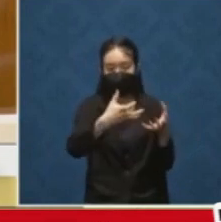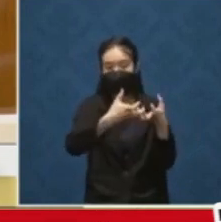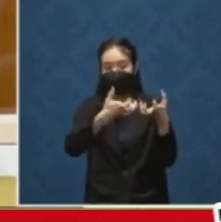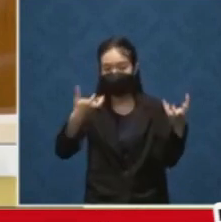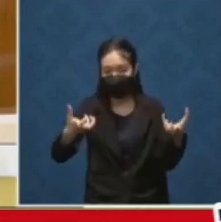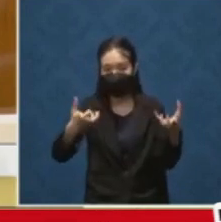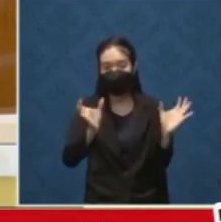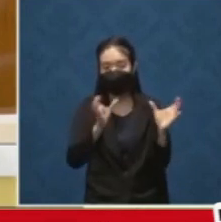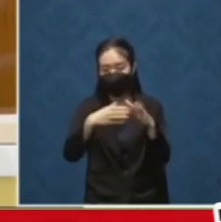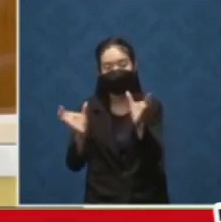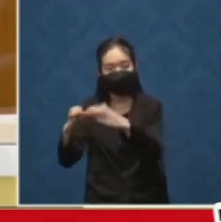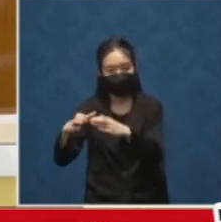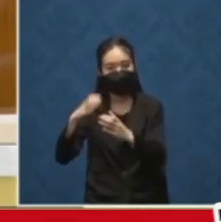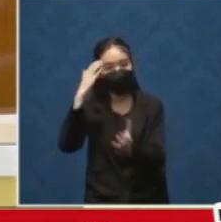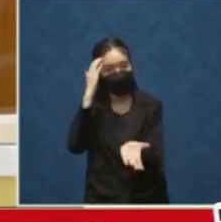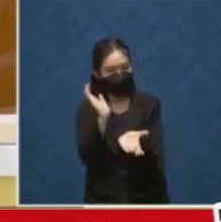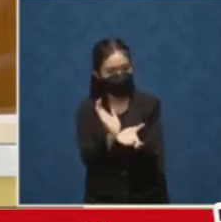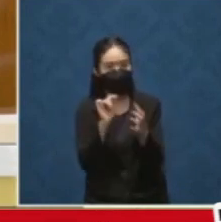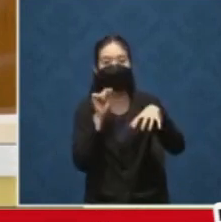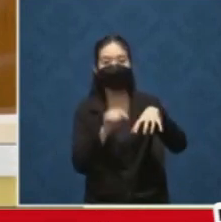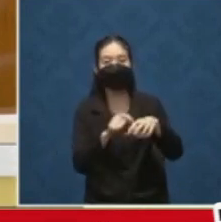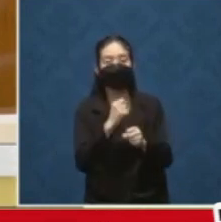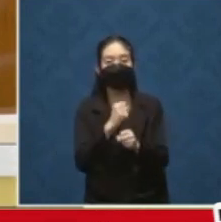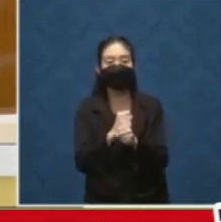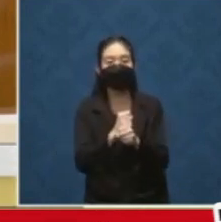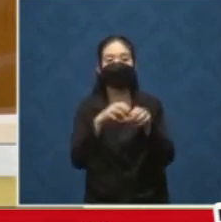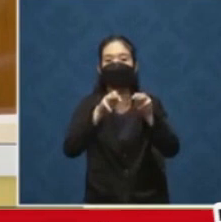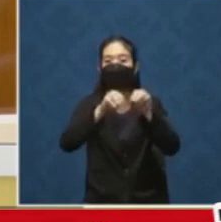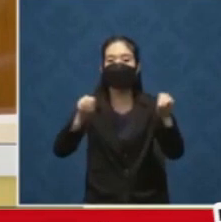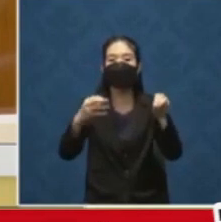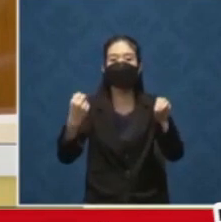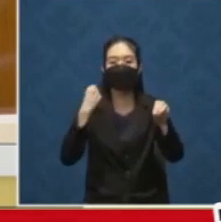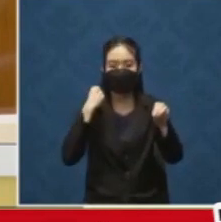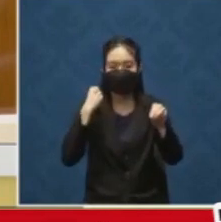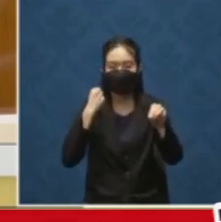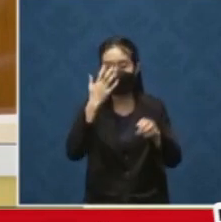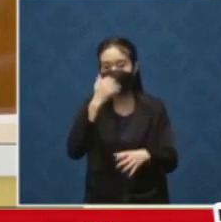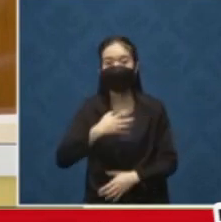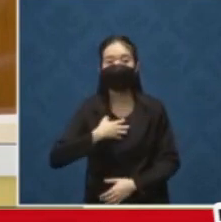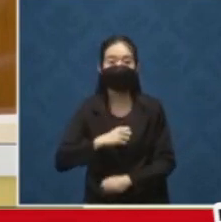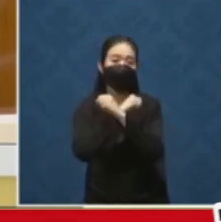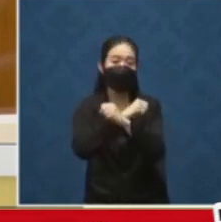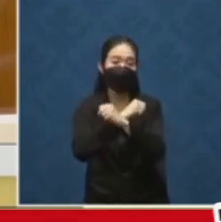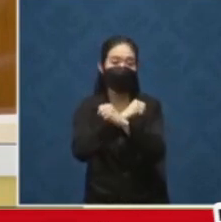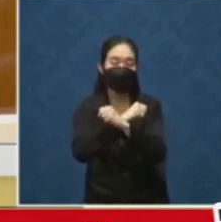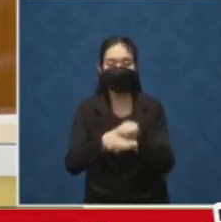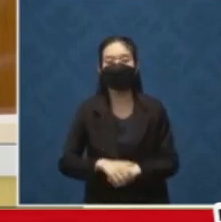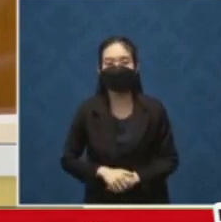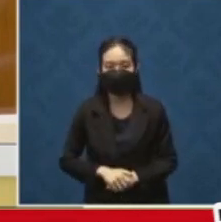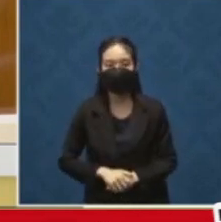มารการณ์ๆ แตคคดว่าตกที่ผมได้ก่าวทั้หมดนี้ตรนี้ข